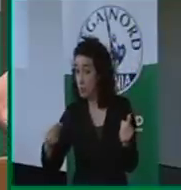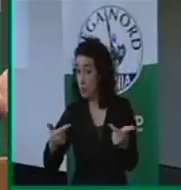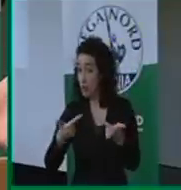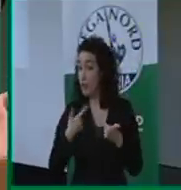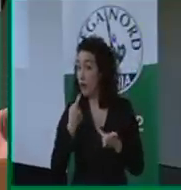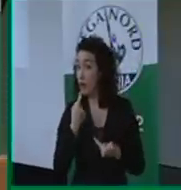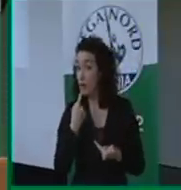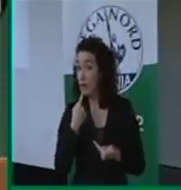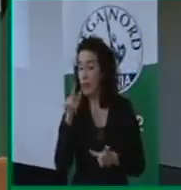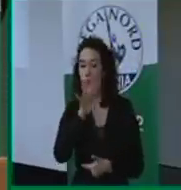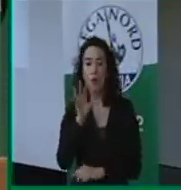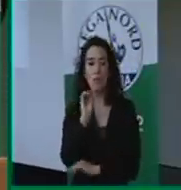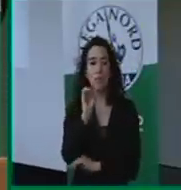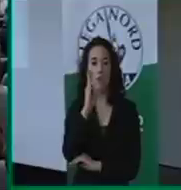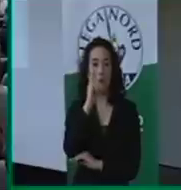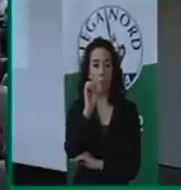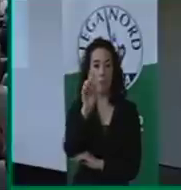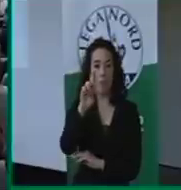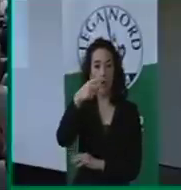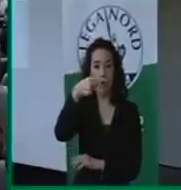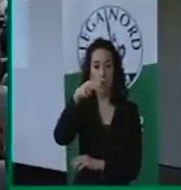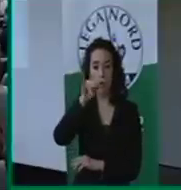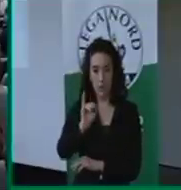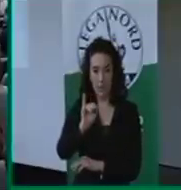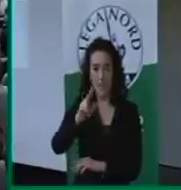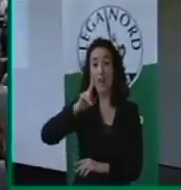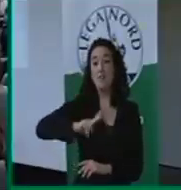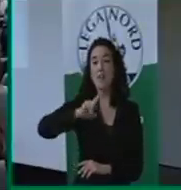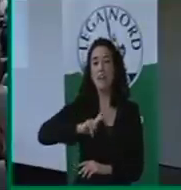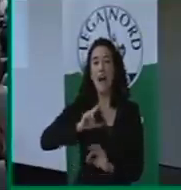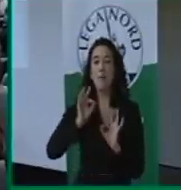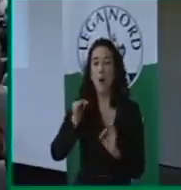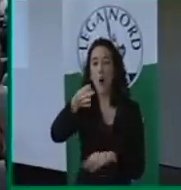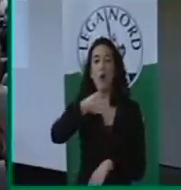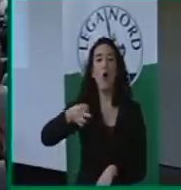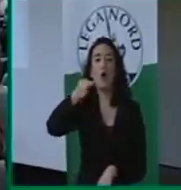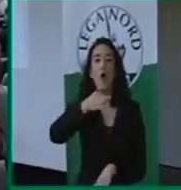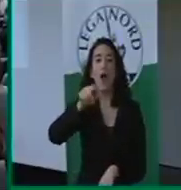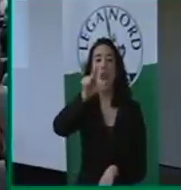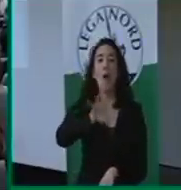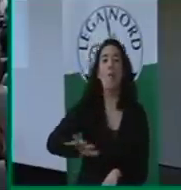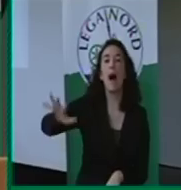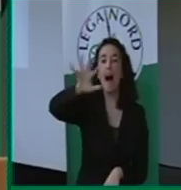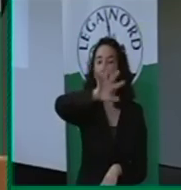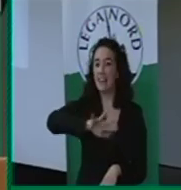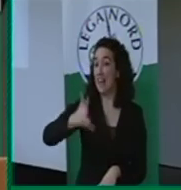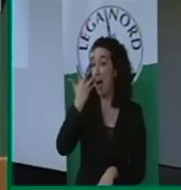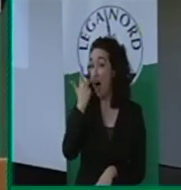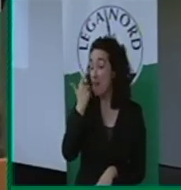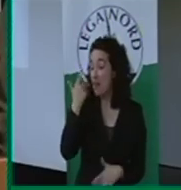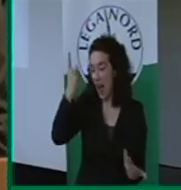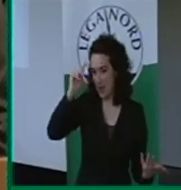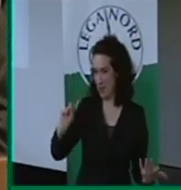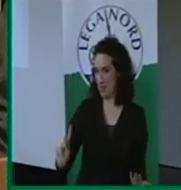Borghi e speriamo di ritornare alla corona Corona Lombarda la corona Padana Non lo so grazie mille nel